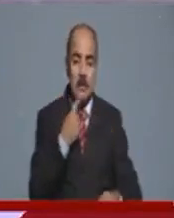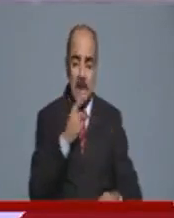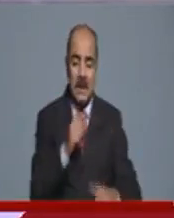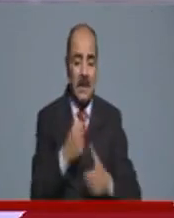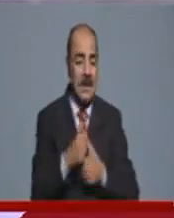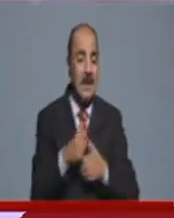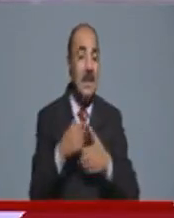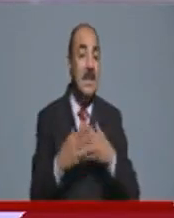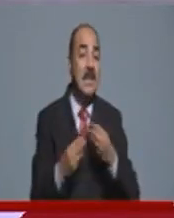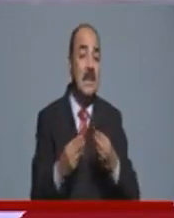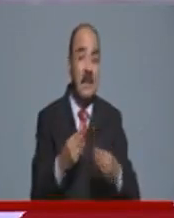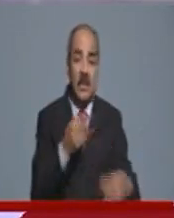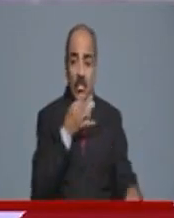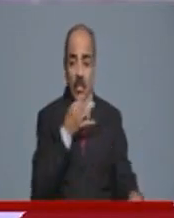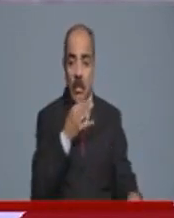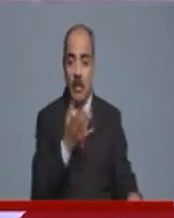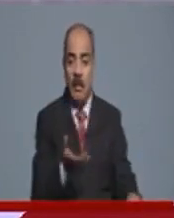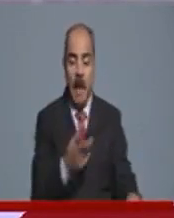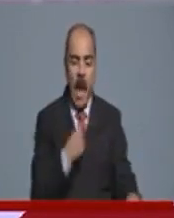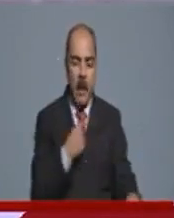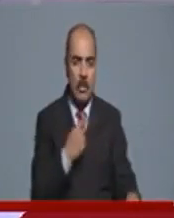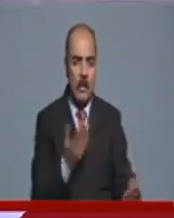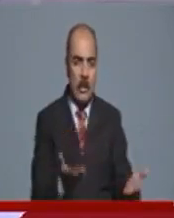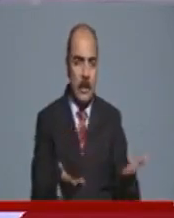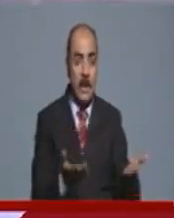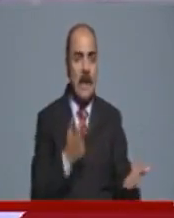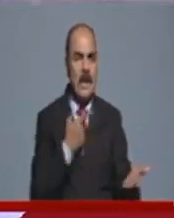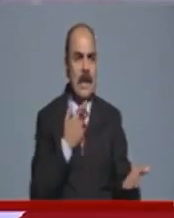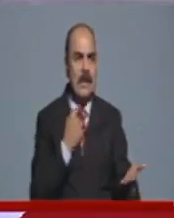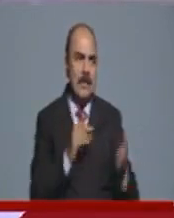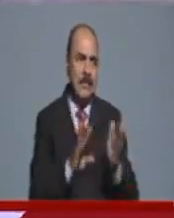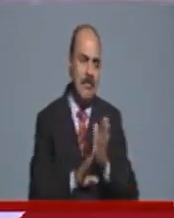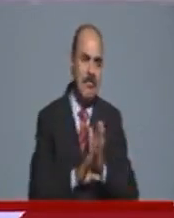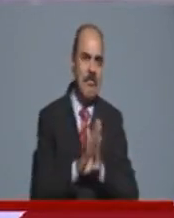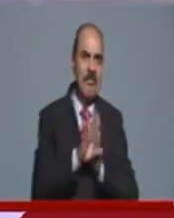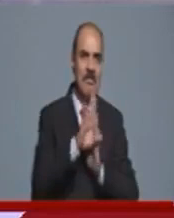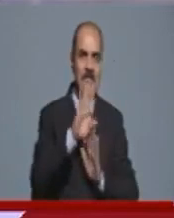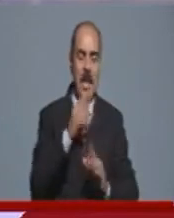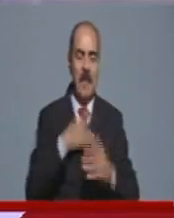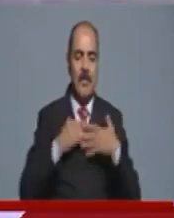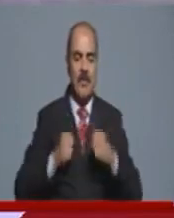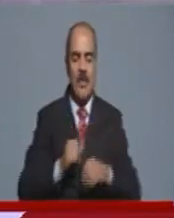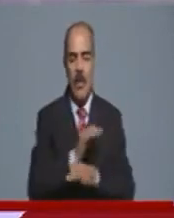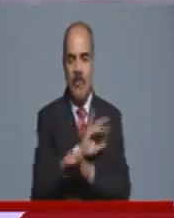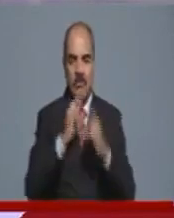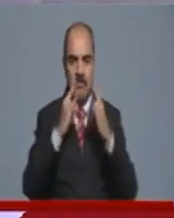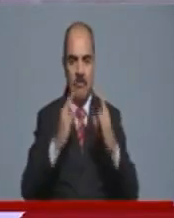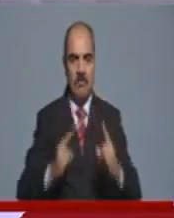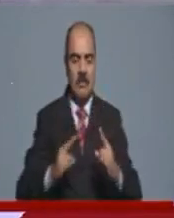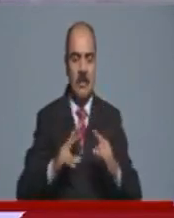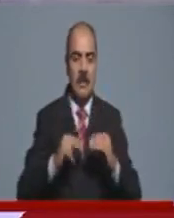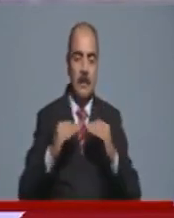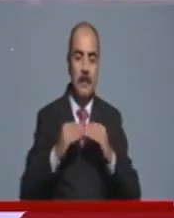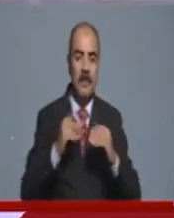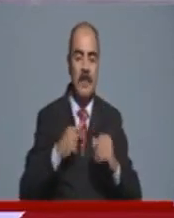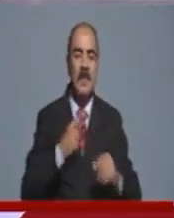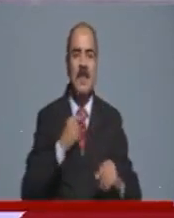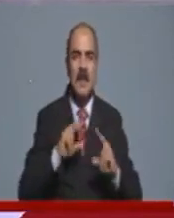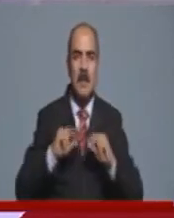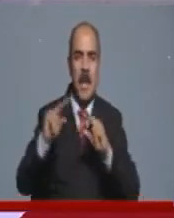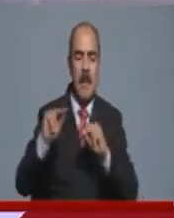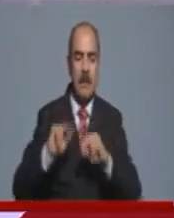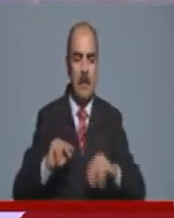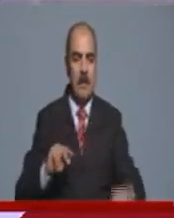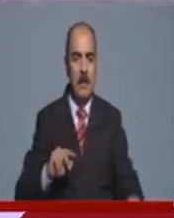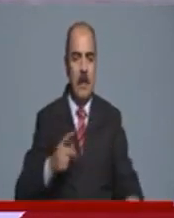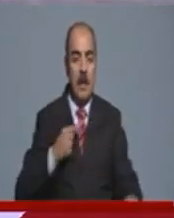الرقم متواضع لو حطيناه في الاحتياج الفعلي لتحسين خدمات المواطن باللي احنا نفسنا فيه. ففي فرق ما بين